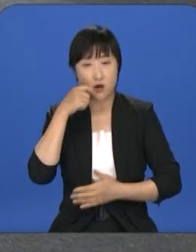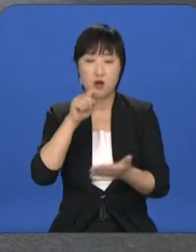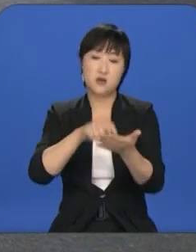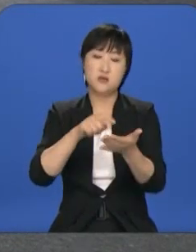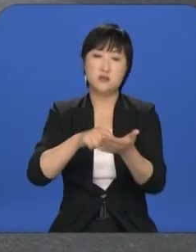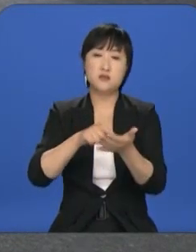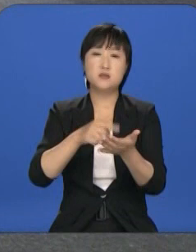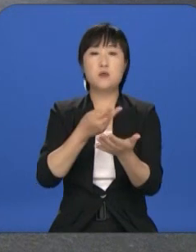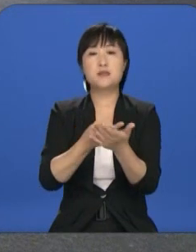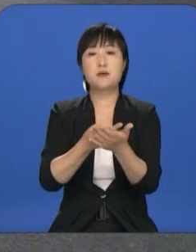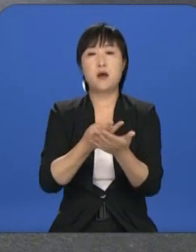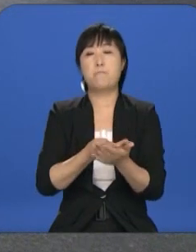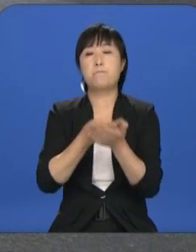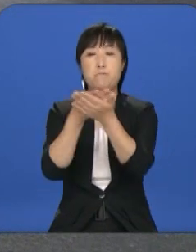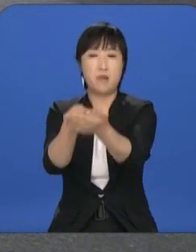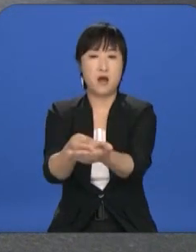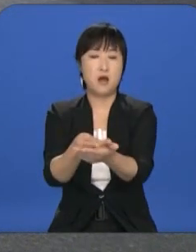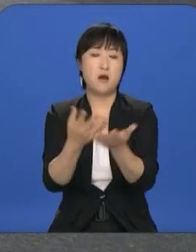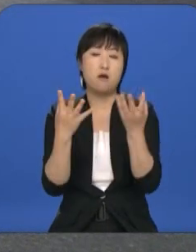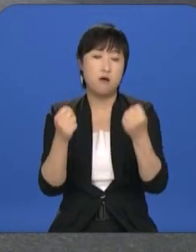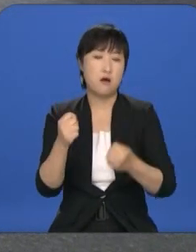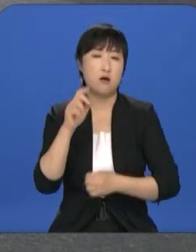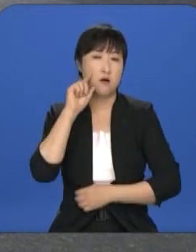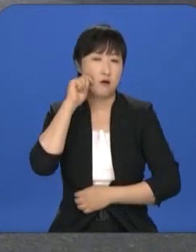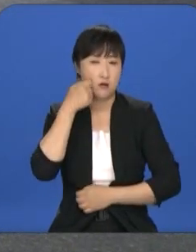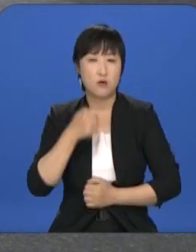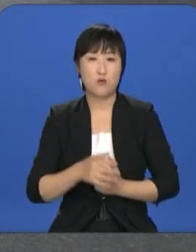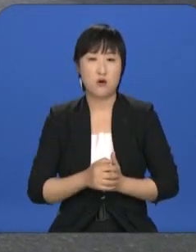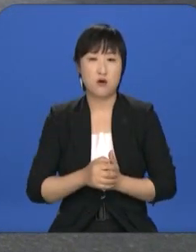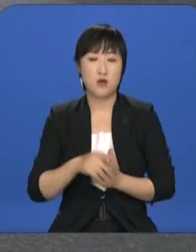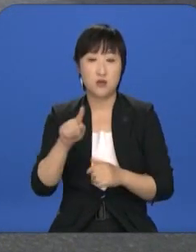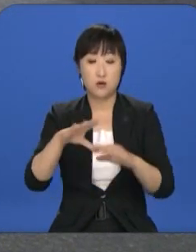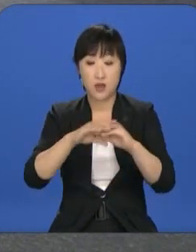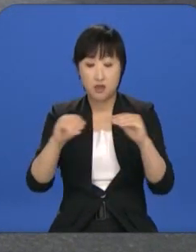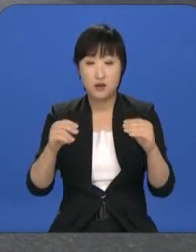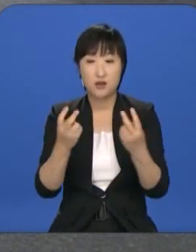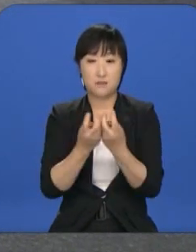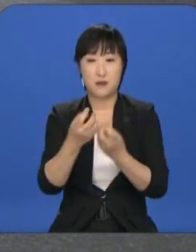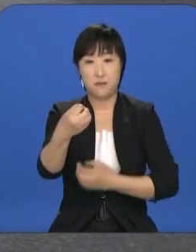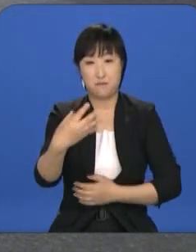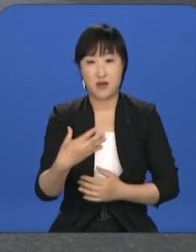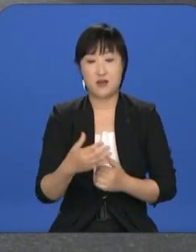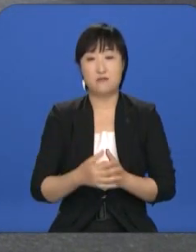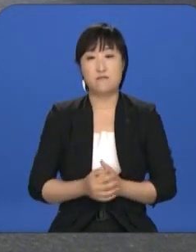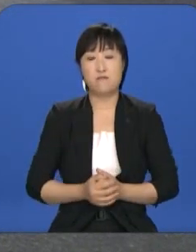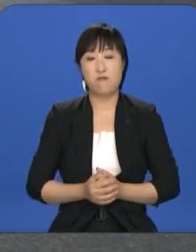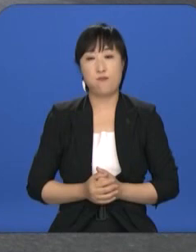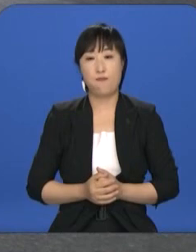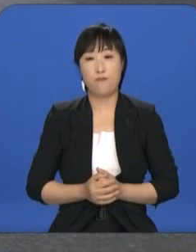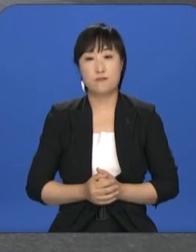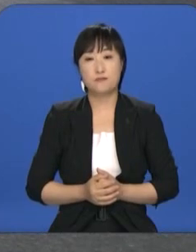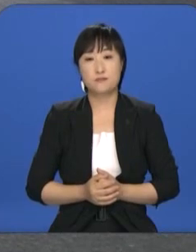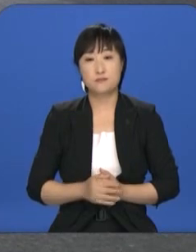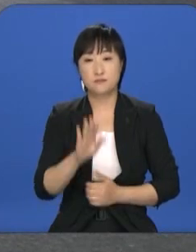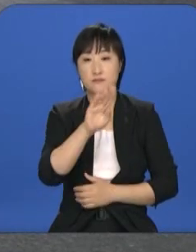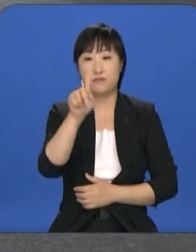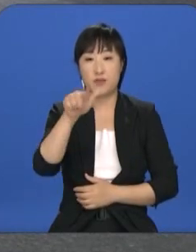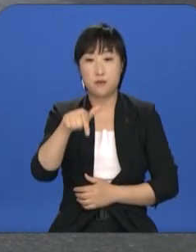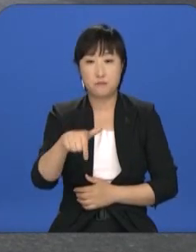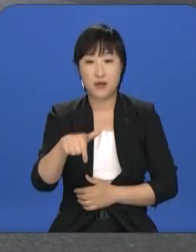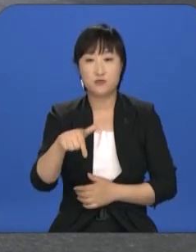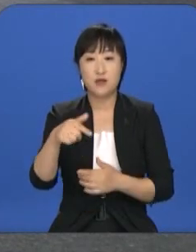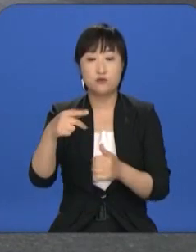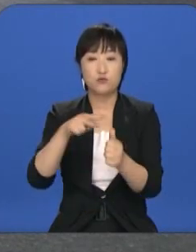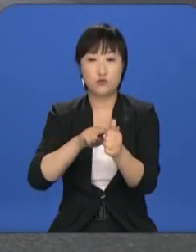특히 응급환자 발생 시 후송 등의 어려움이 많은데요. 이를 개선하기 위한 대책을 말씀해 주십시오. 답변 시간은 1분입니다.